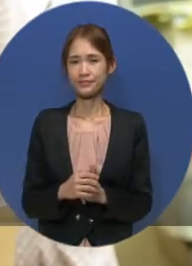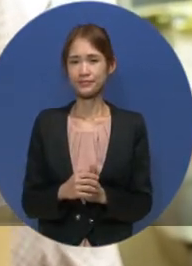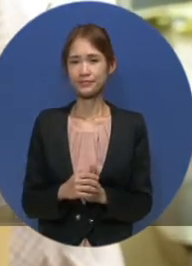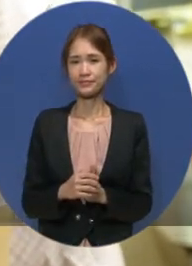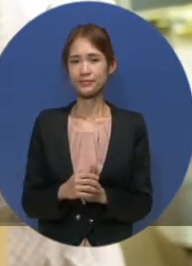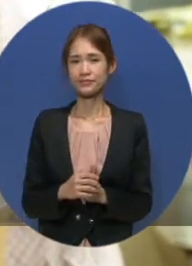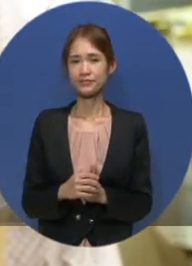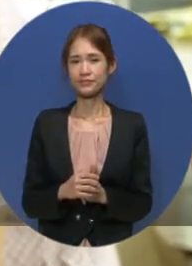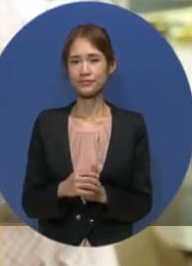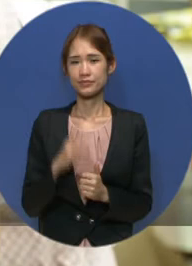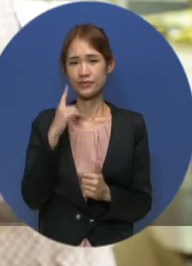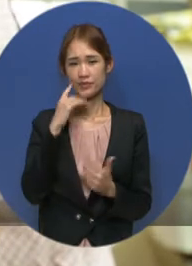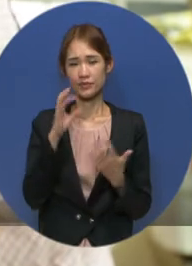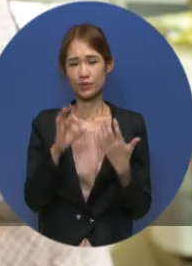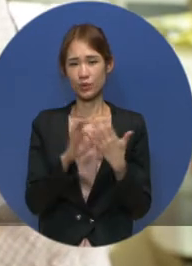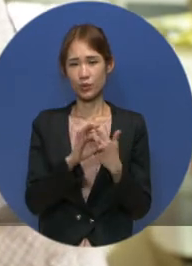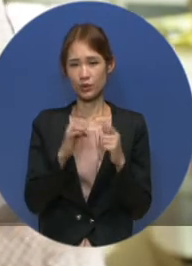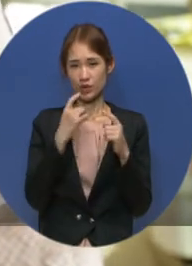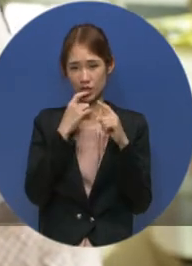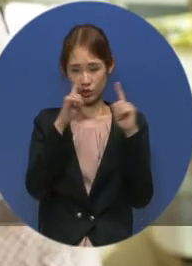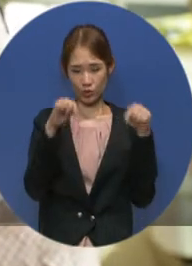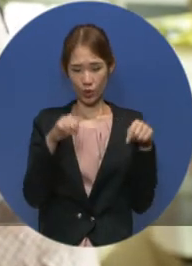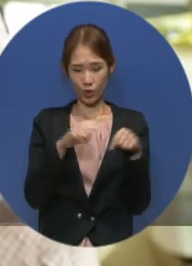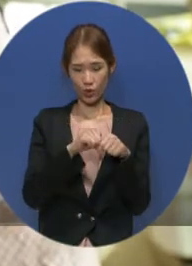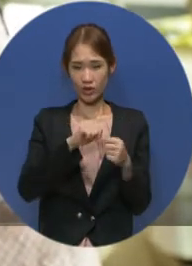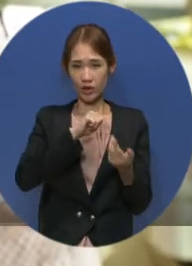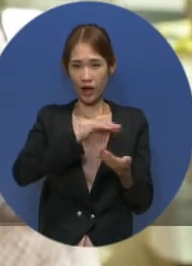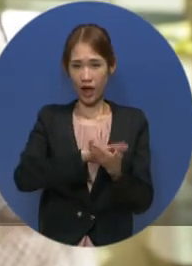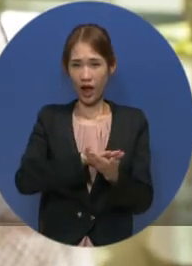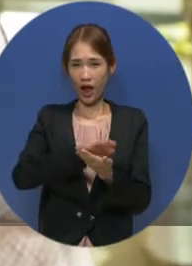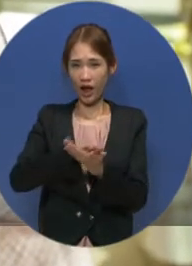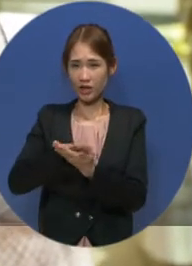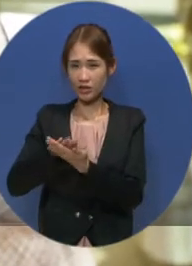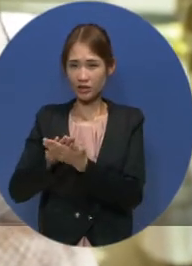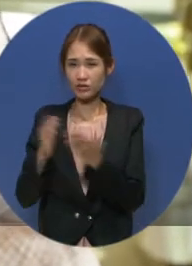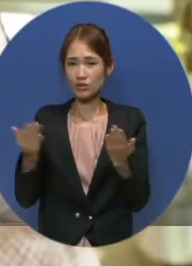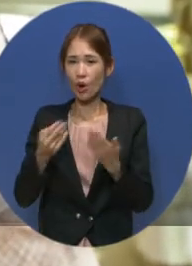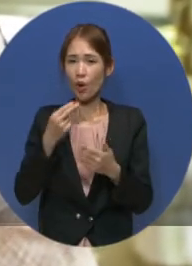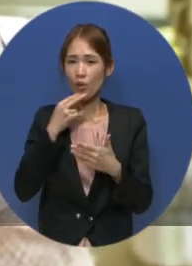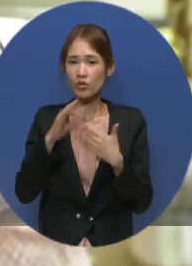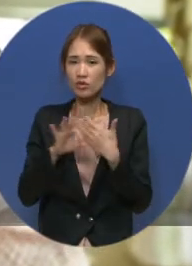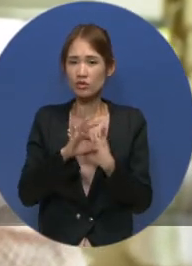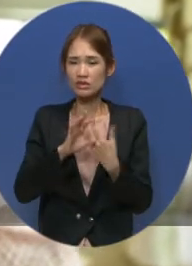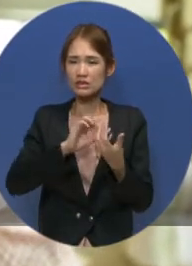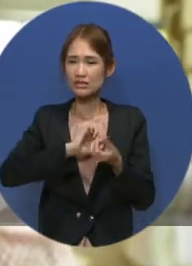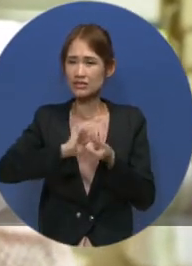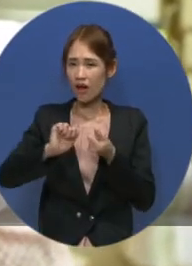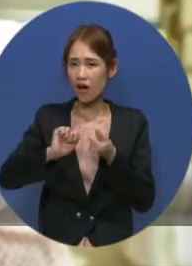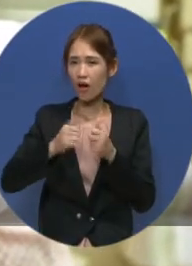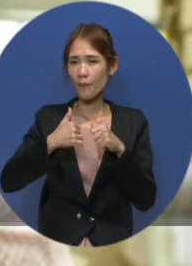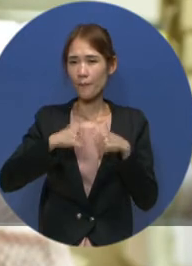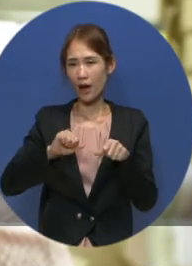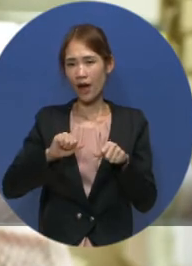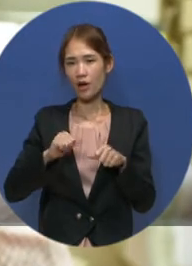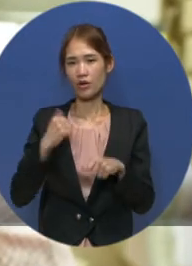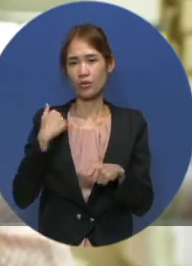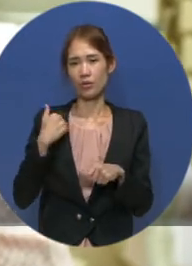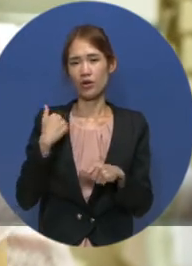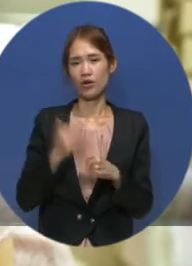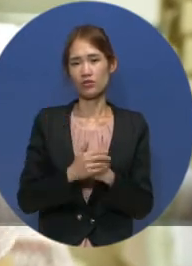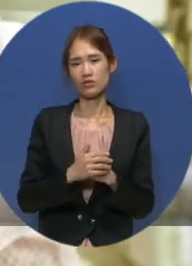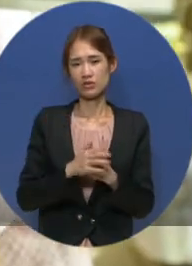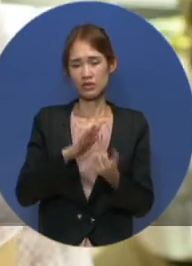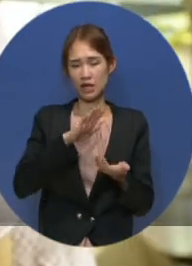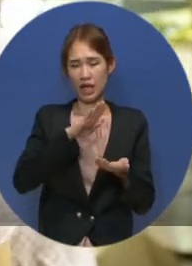그리고 이게 케이스인데 만약 그냥 이걸 무시하고 넣으면 오히려 케이스가 찢어지거나 파손되지는 가능성이 있어서